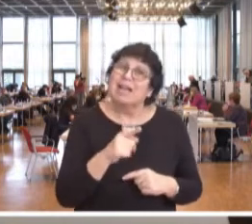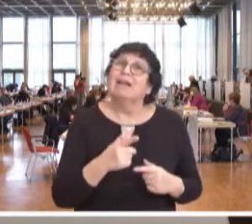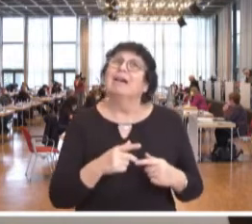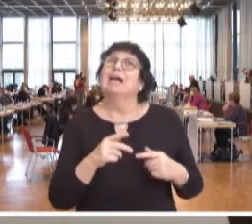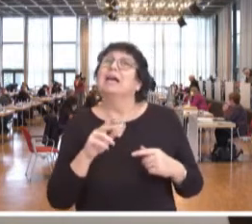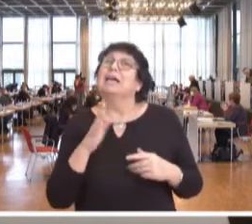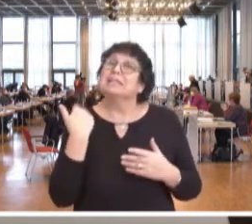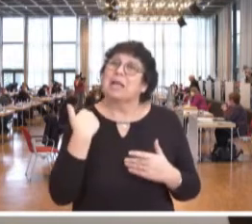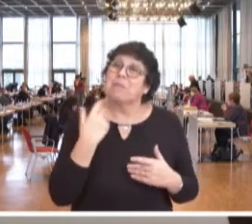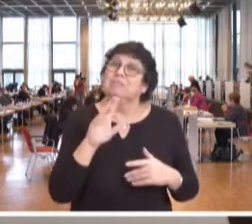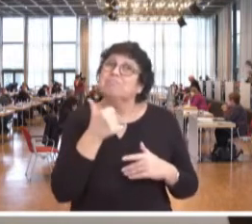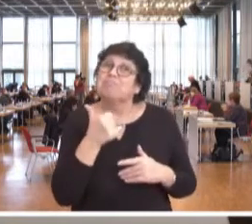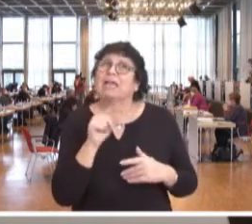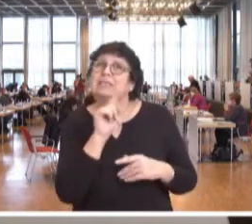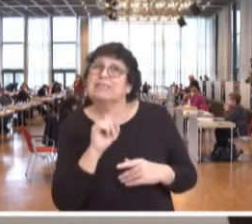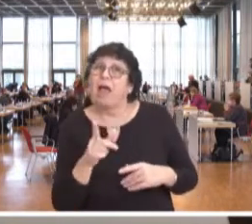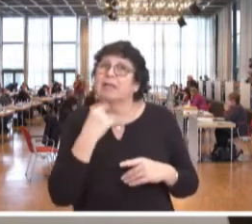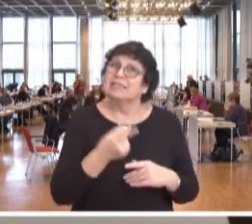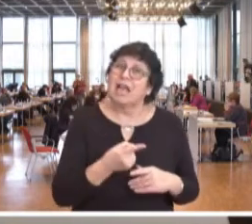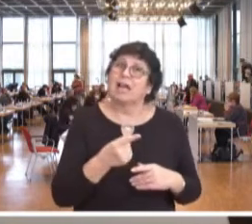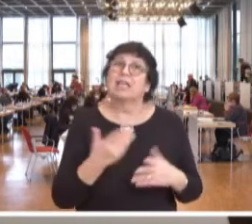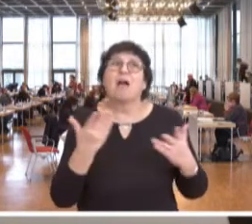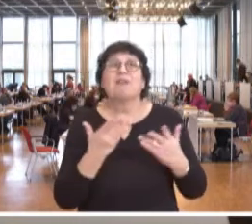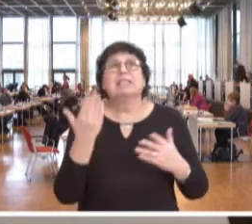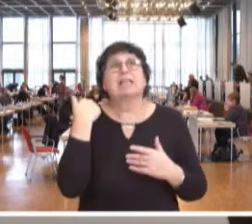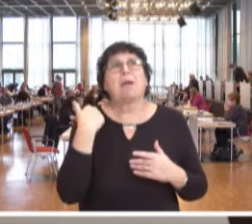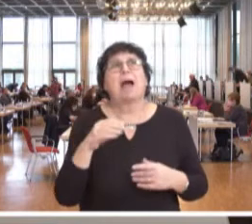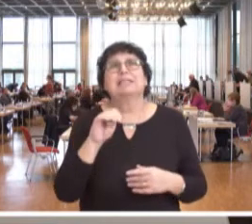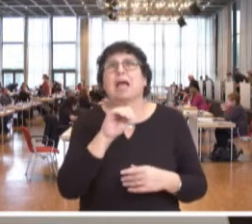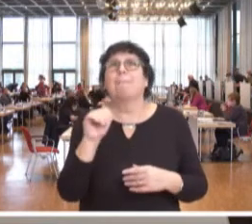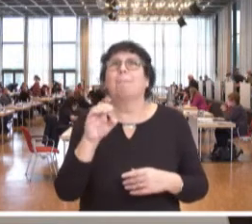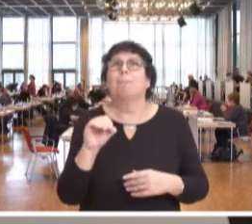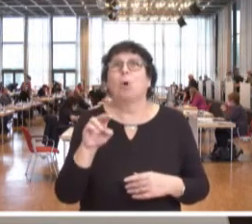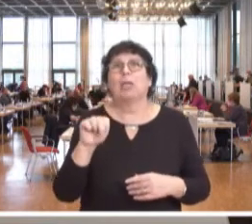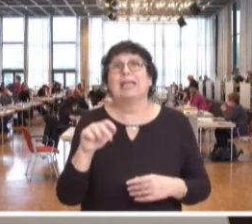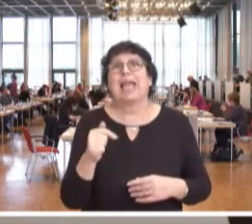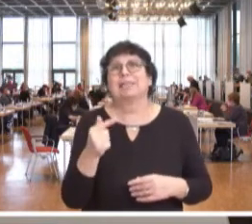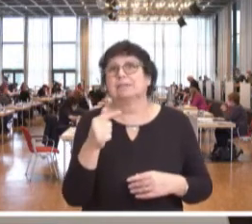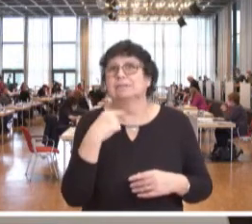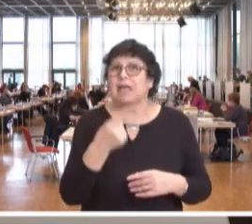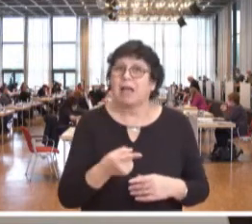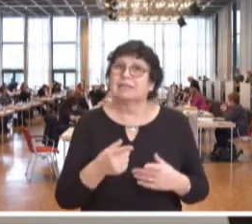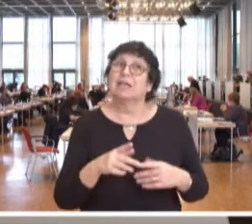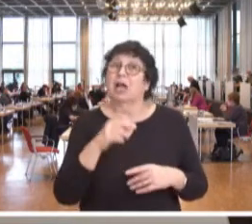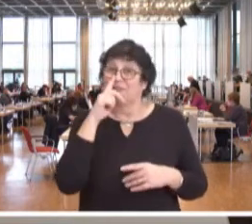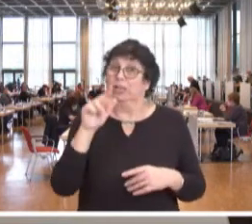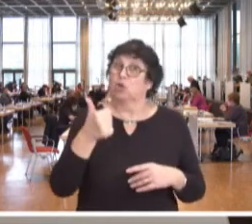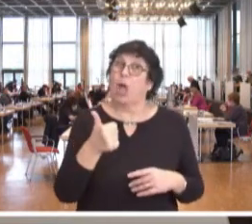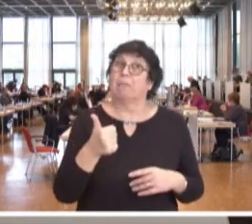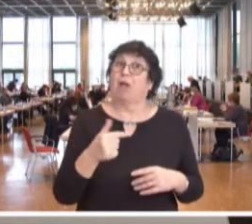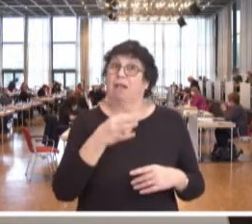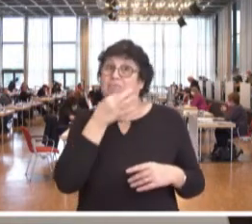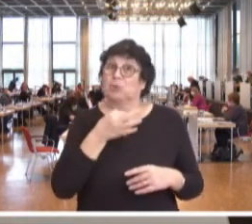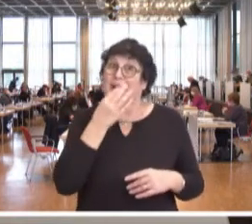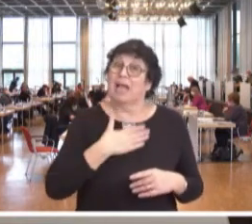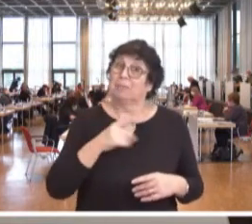dem das ja dann letztendlich zugeschrieben wird, was angeblich Monet gesagt hat. Wenn ich es noch einmal zu machen hätte, würde ich mit der Kultur anfangen.